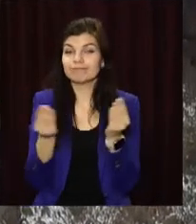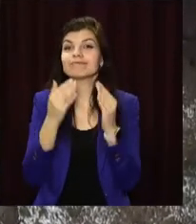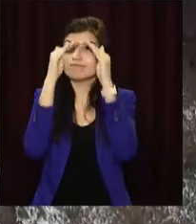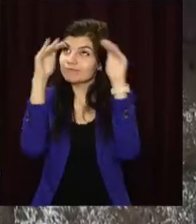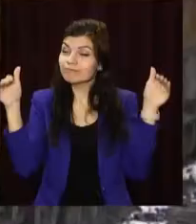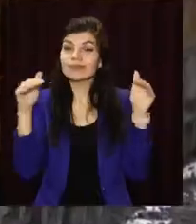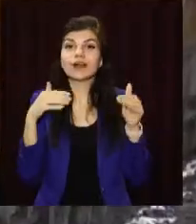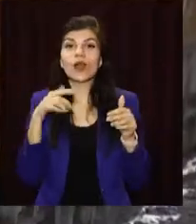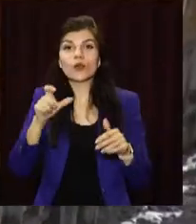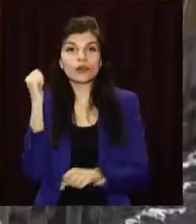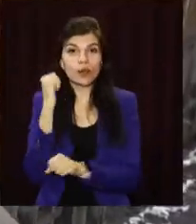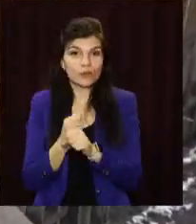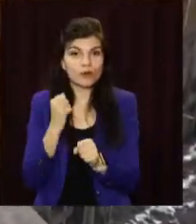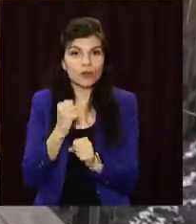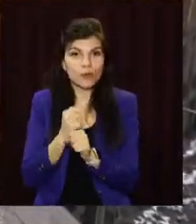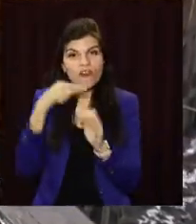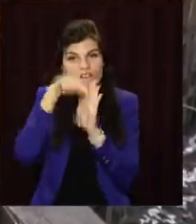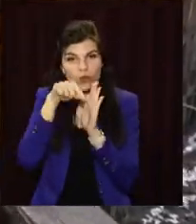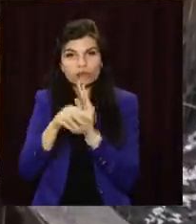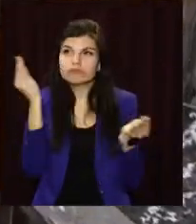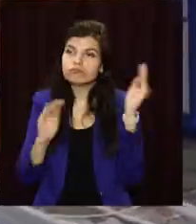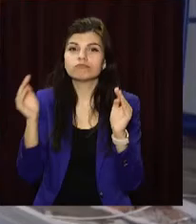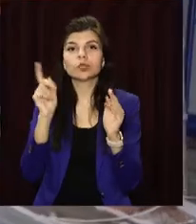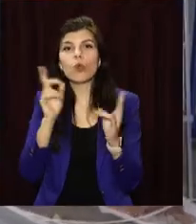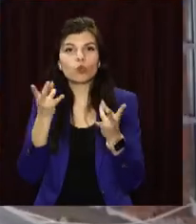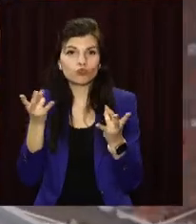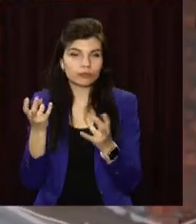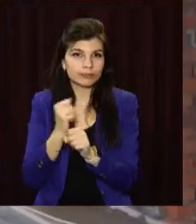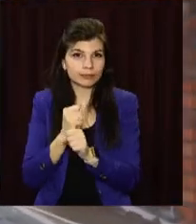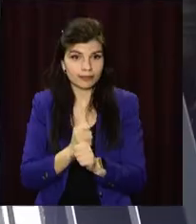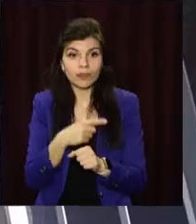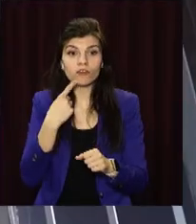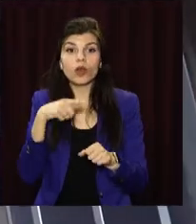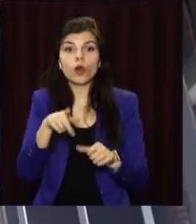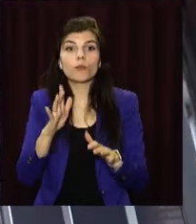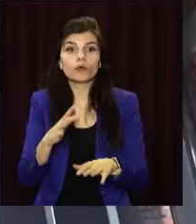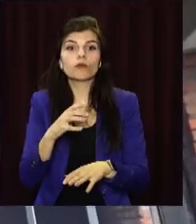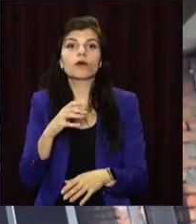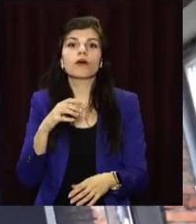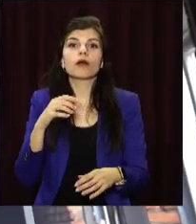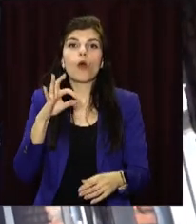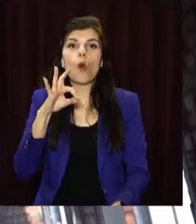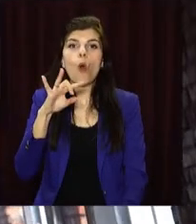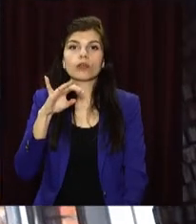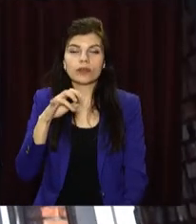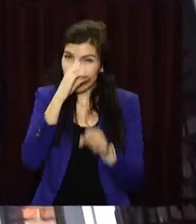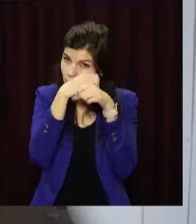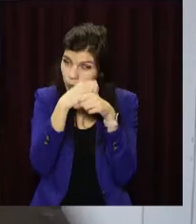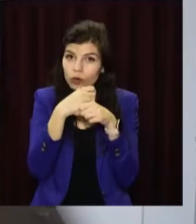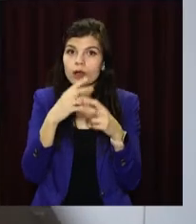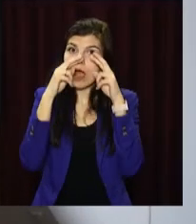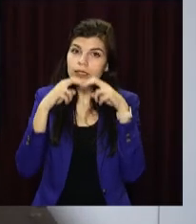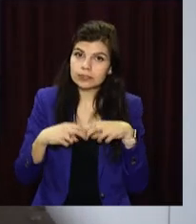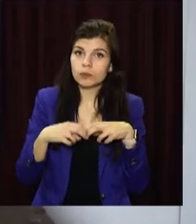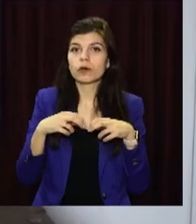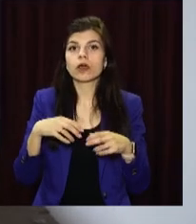покрівля. Підрядники працюють над внутрішнім оздобленням. В амбулаторії будуть перев'язувальна, ординаторська, лабораторія, оглядова